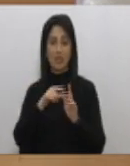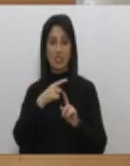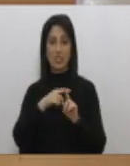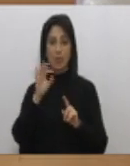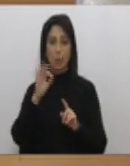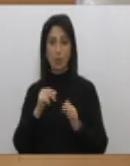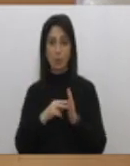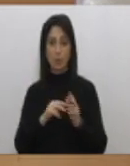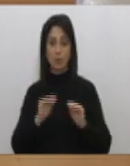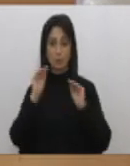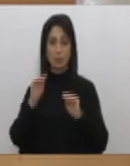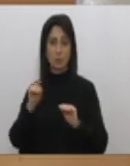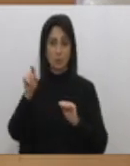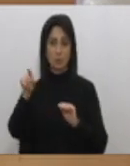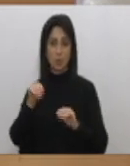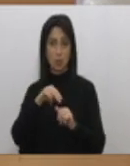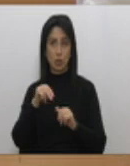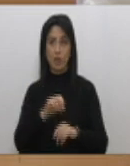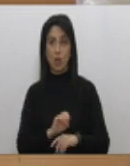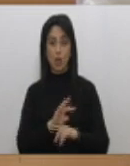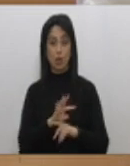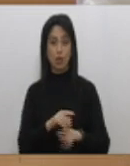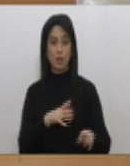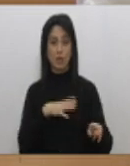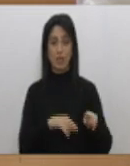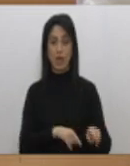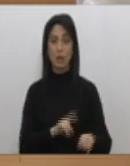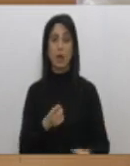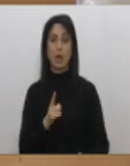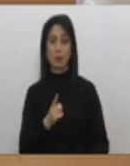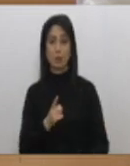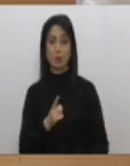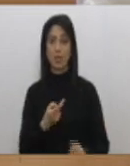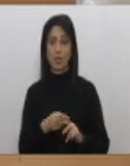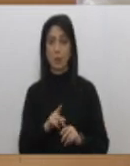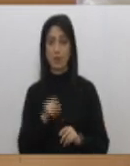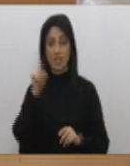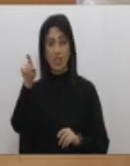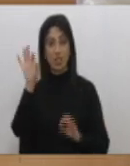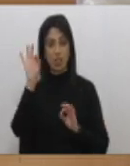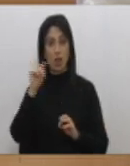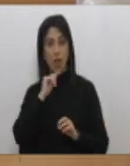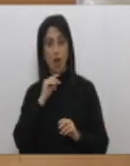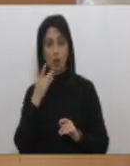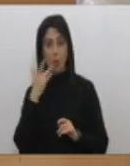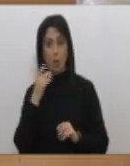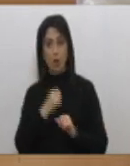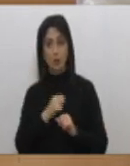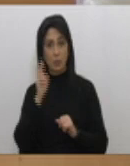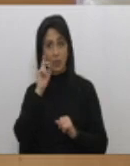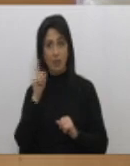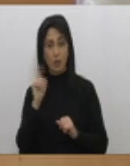6.5% არის ფასების ზრდა სომხეთში. 14-მდე არის საქართველოში. რატომ? იმიტომ რომ იქ სწორ ეკონომიკურ პოლიტიკას აწარმოებს